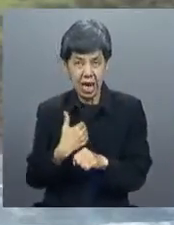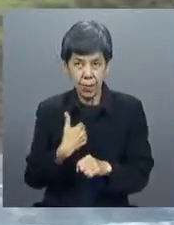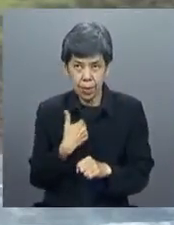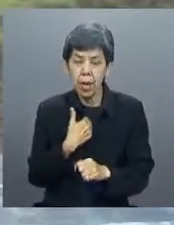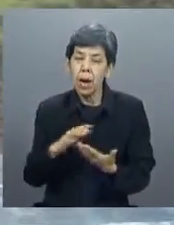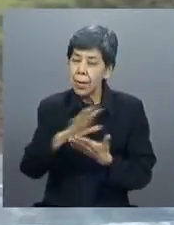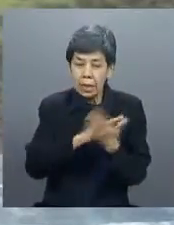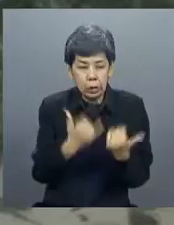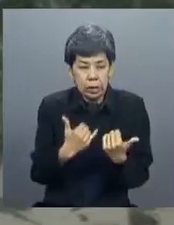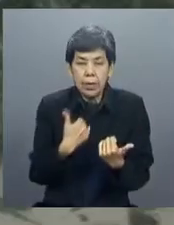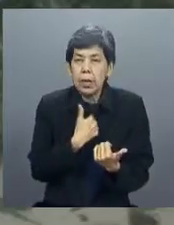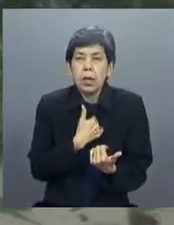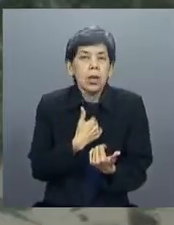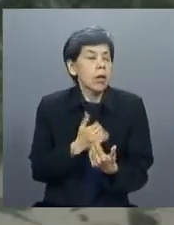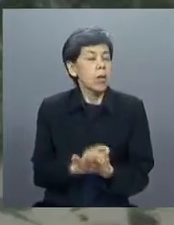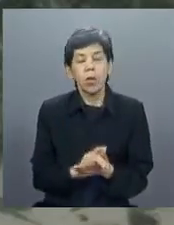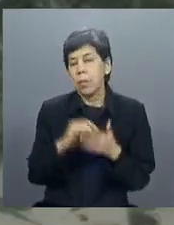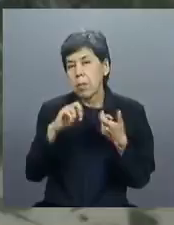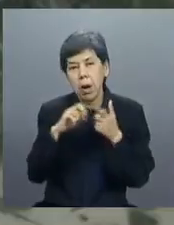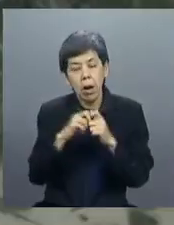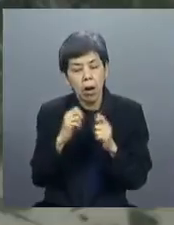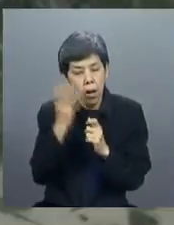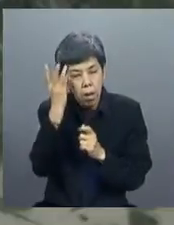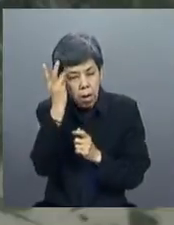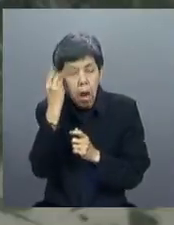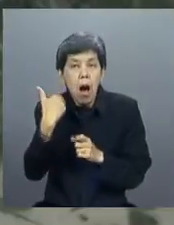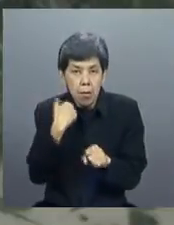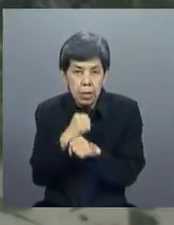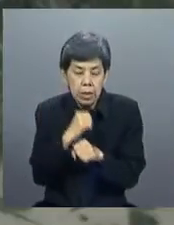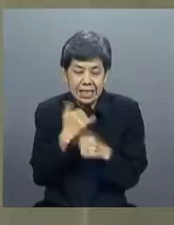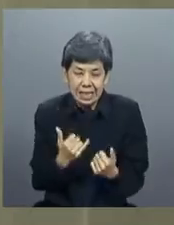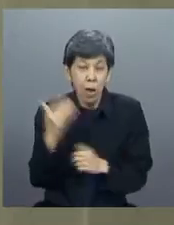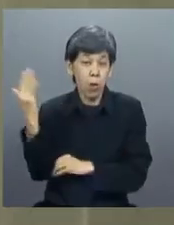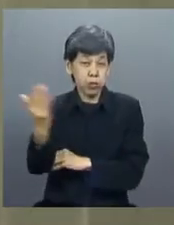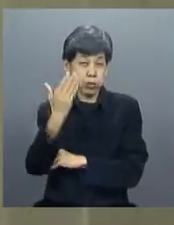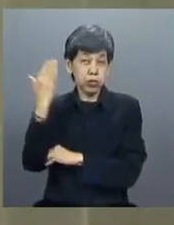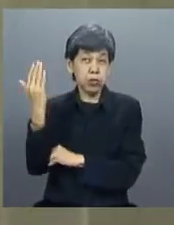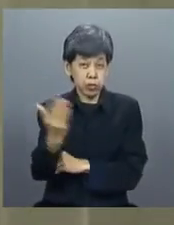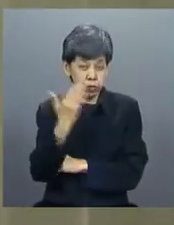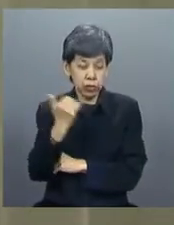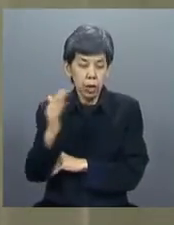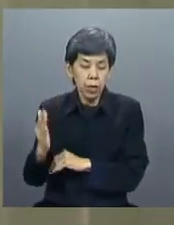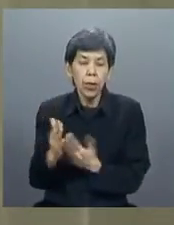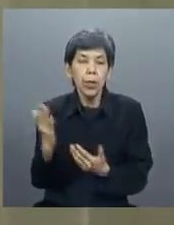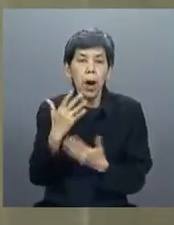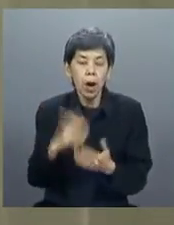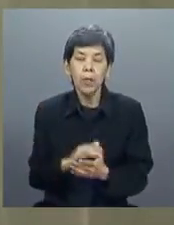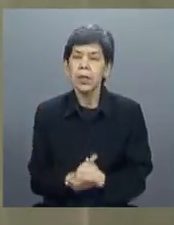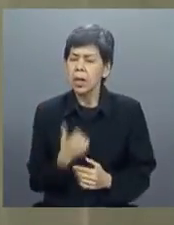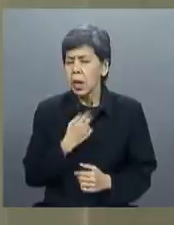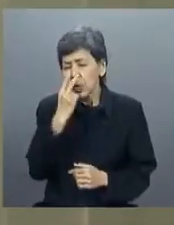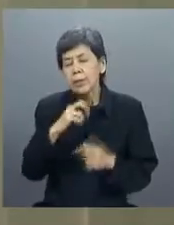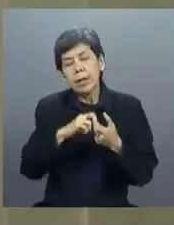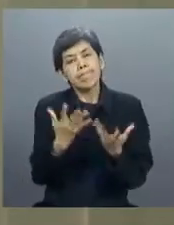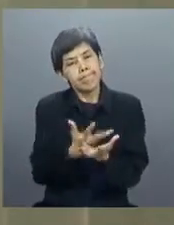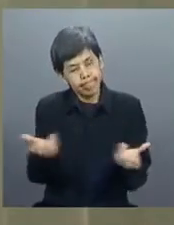ประเทศตอนนี้ตกอยู่ในสถานการณ์ความกังวลเพราะแม้ว่าพายุไซโคลนวินสตันจะผ่านพ้นไปแล้วแต่ก็สร้าง